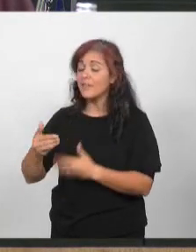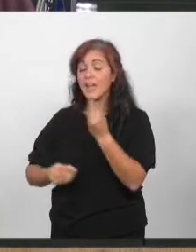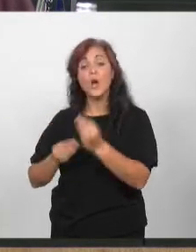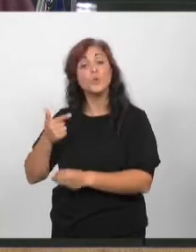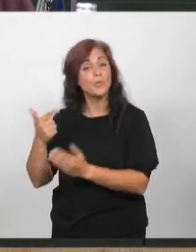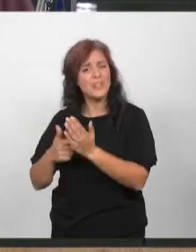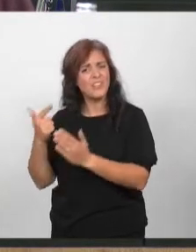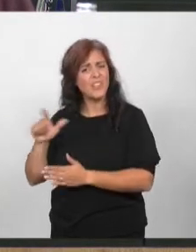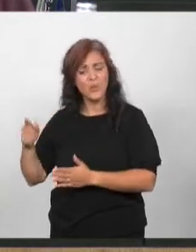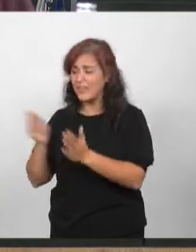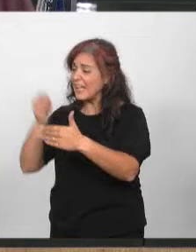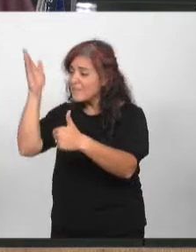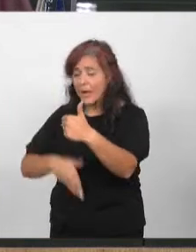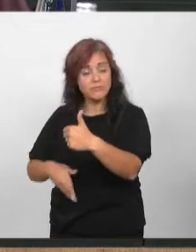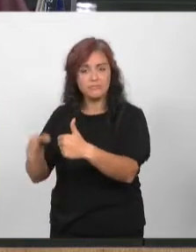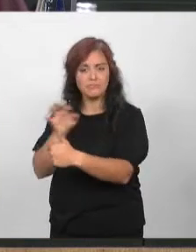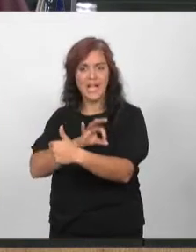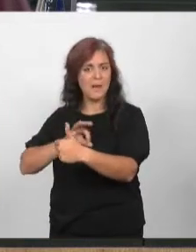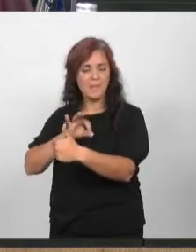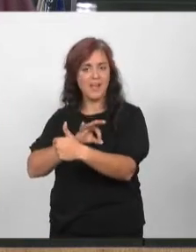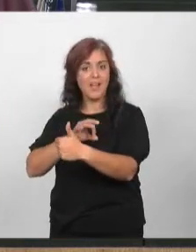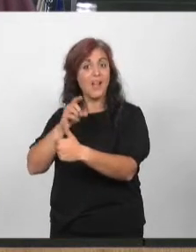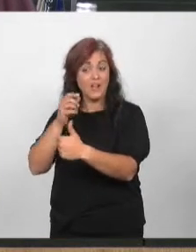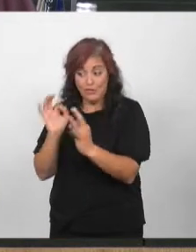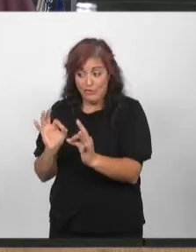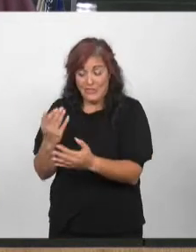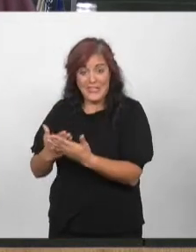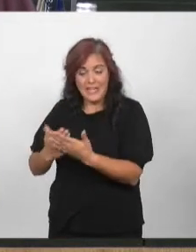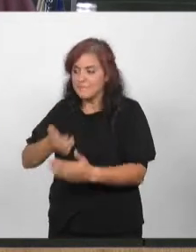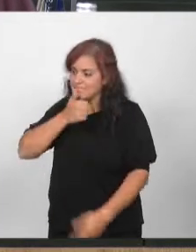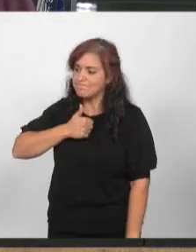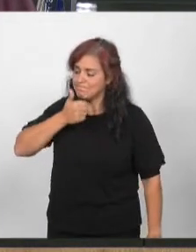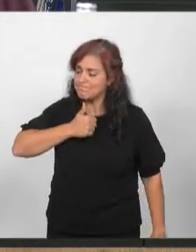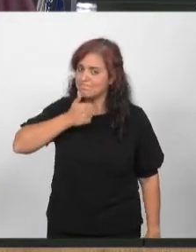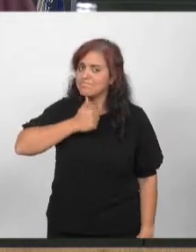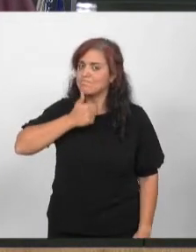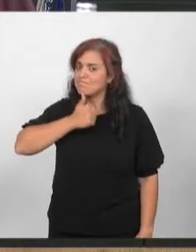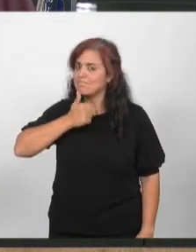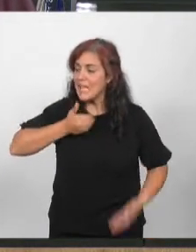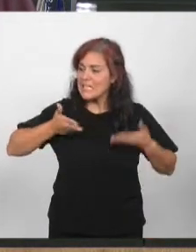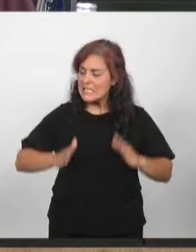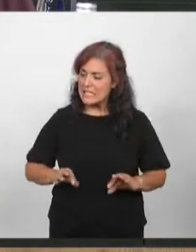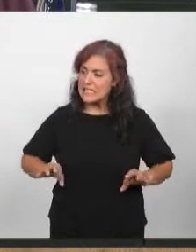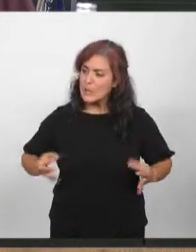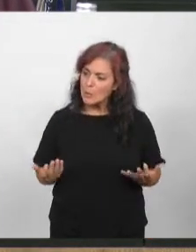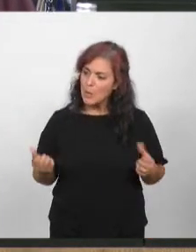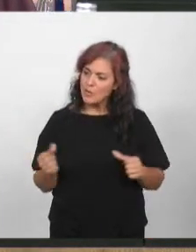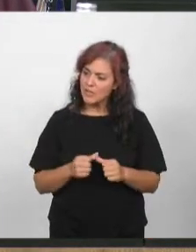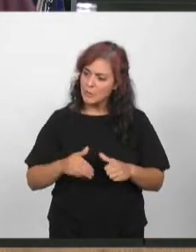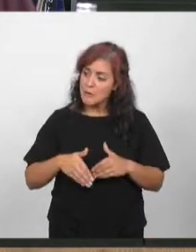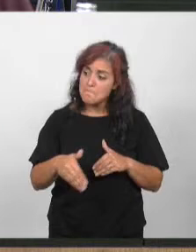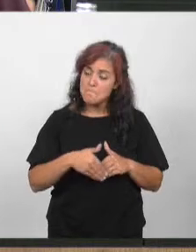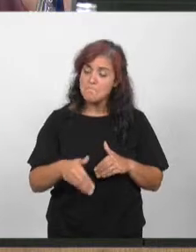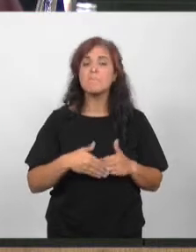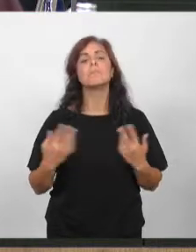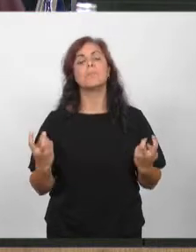2022, parce que justement nous attendions de prendre un certain nombre d'autres décisions en la matière. Je pense par